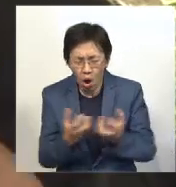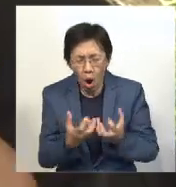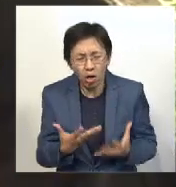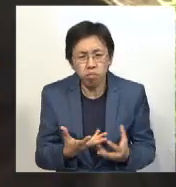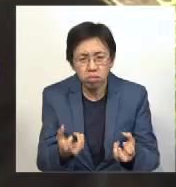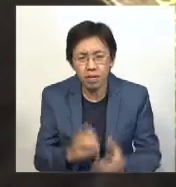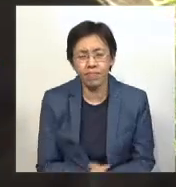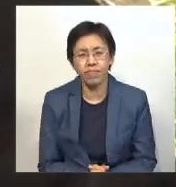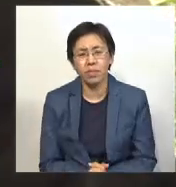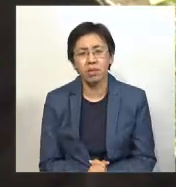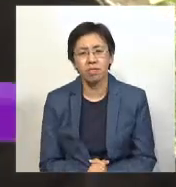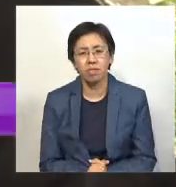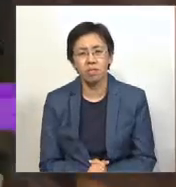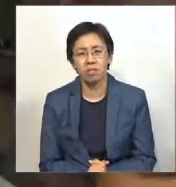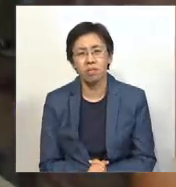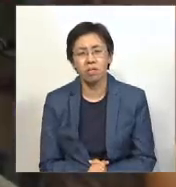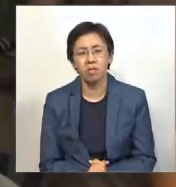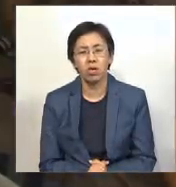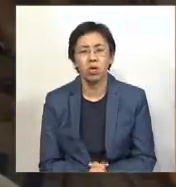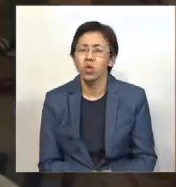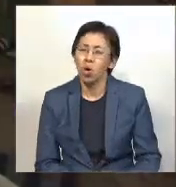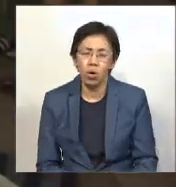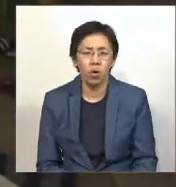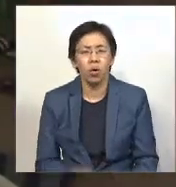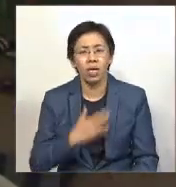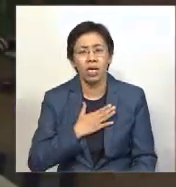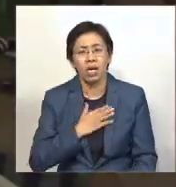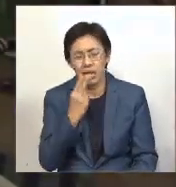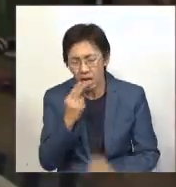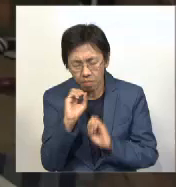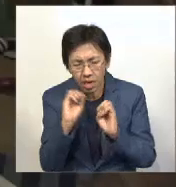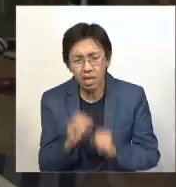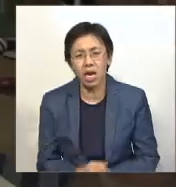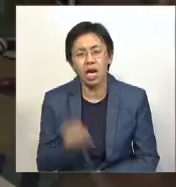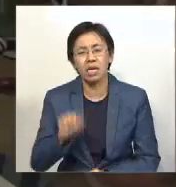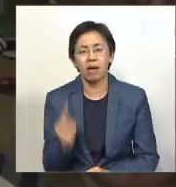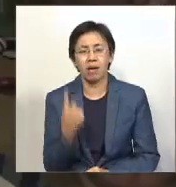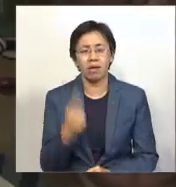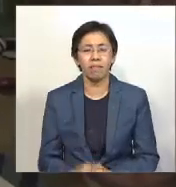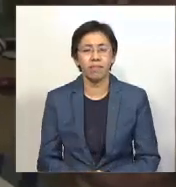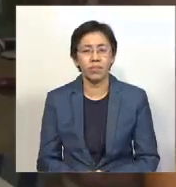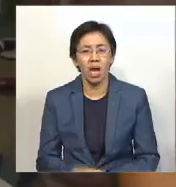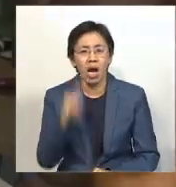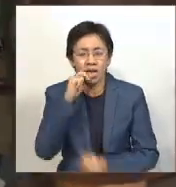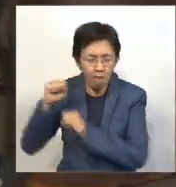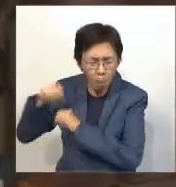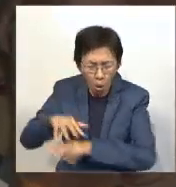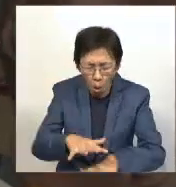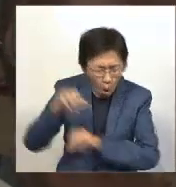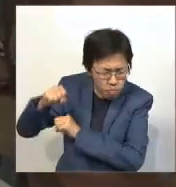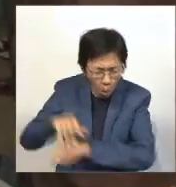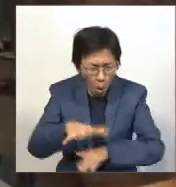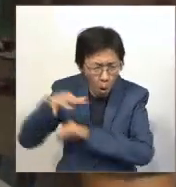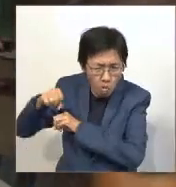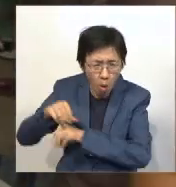ได้ตามชีวิต โอ้ยแม่บ่เคยพอเคลียร์นี่ละครั้งแรกมันหลายมาสาหัสกันมันมาทั